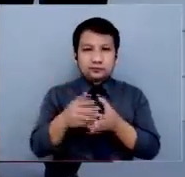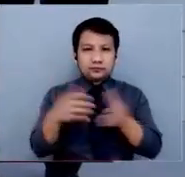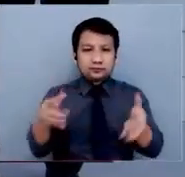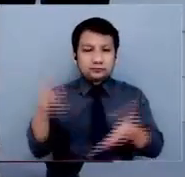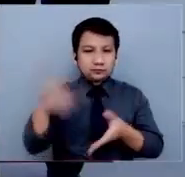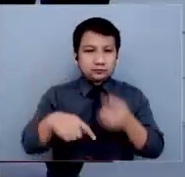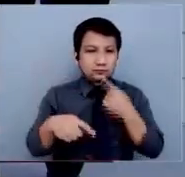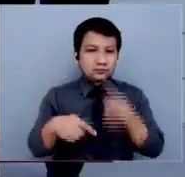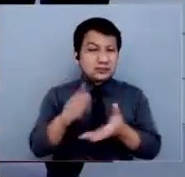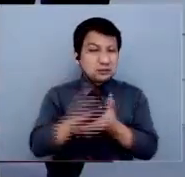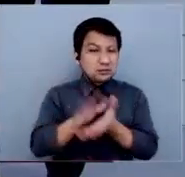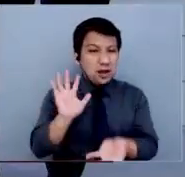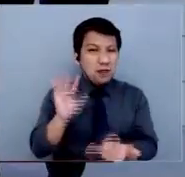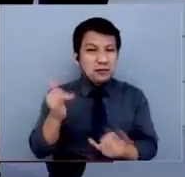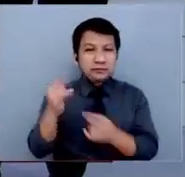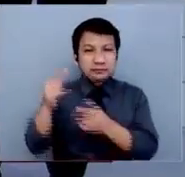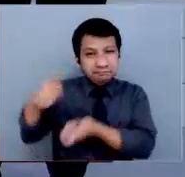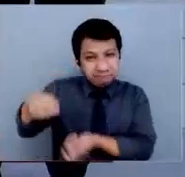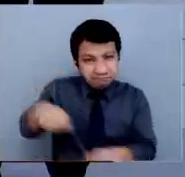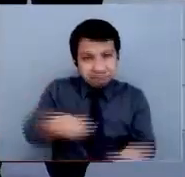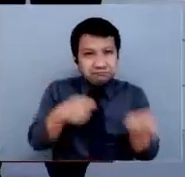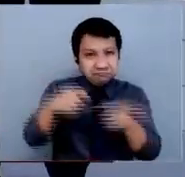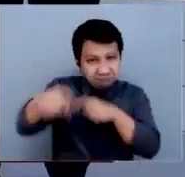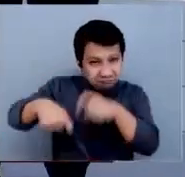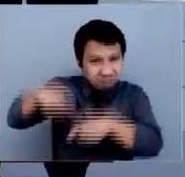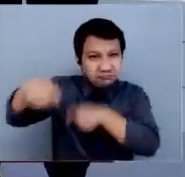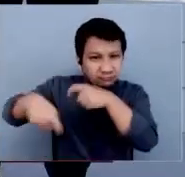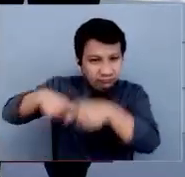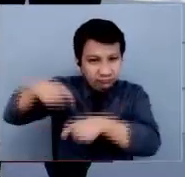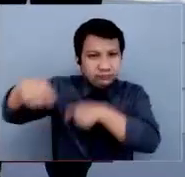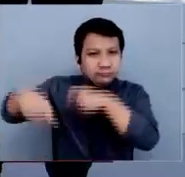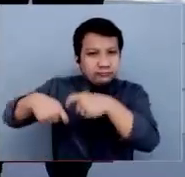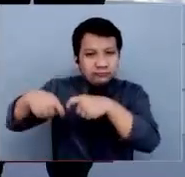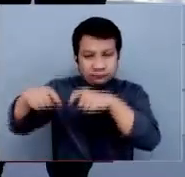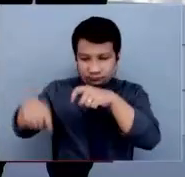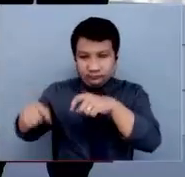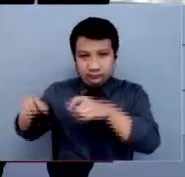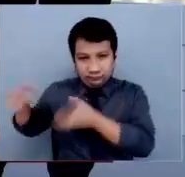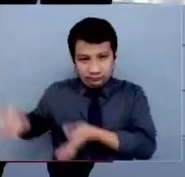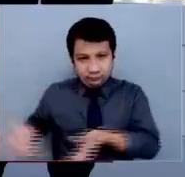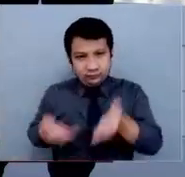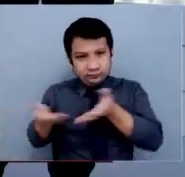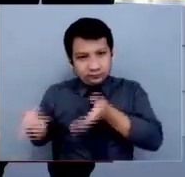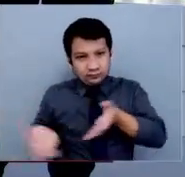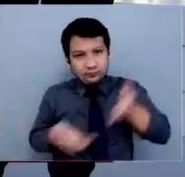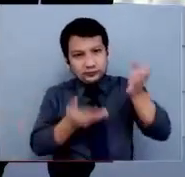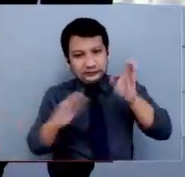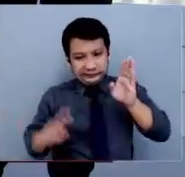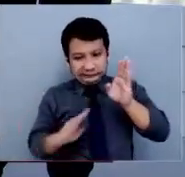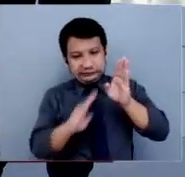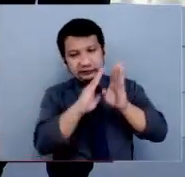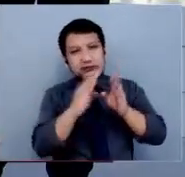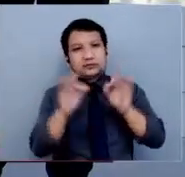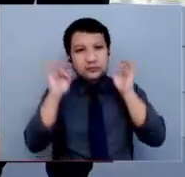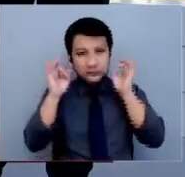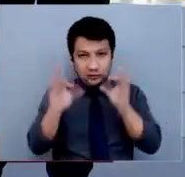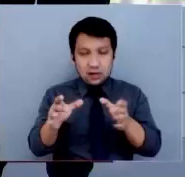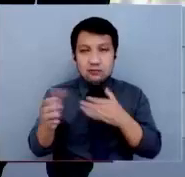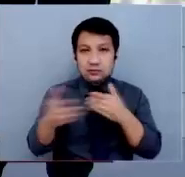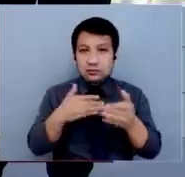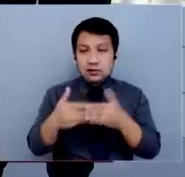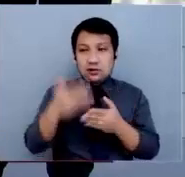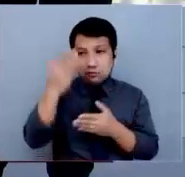mas magastos yung paghuhukay at unti-unti nang inaakyat yung mga mineral ores. Mas delikado rin ito sa mga minero